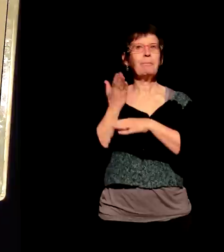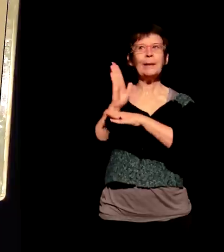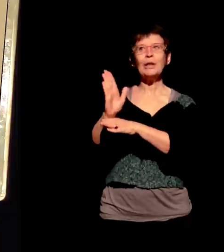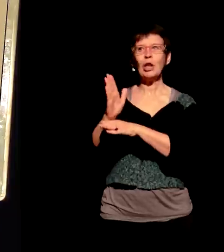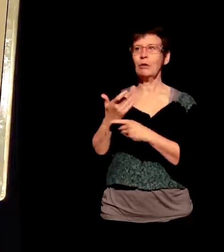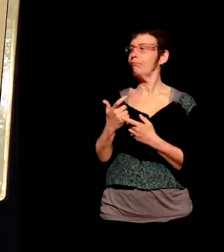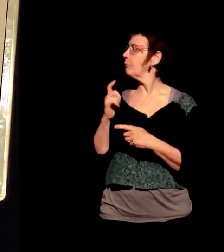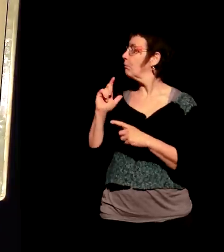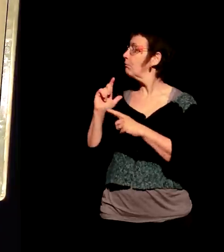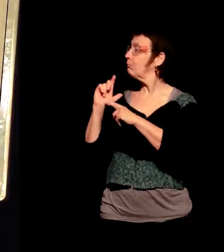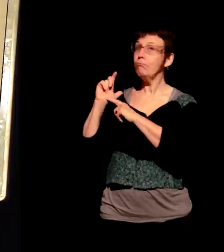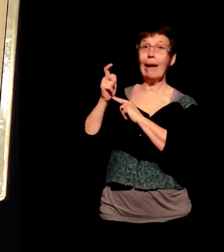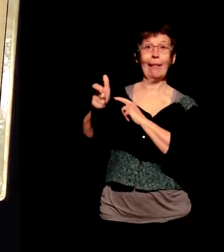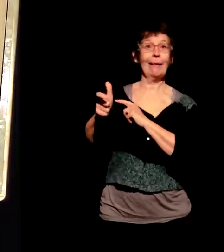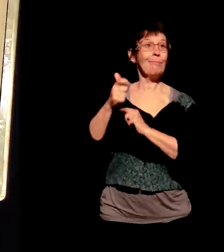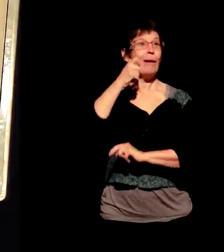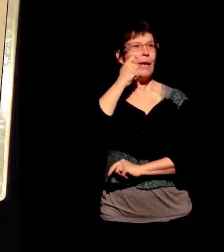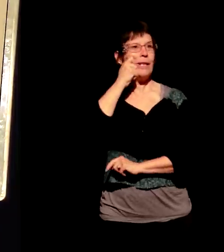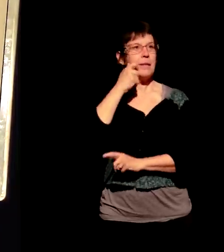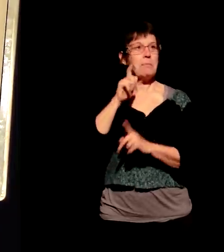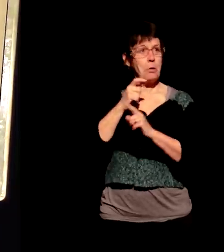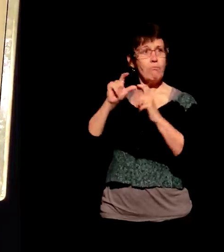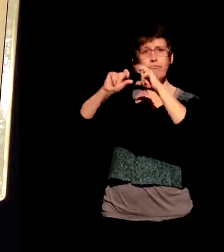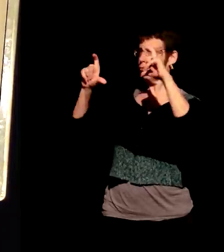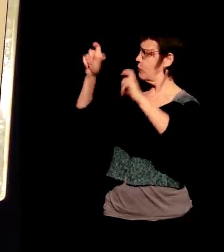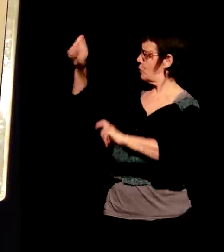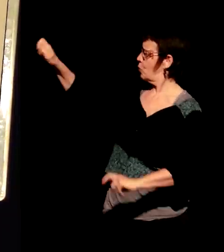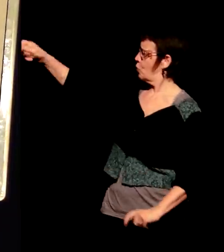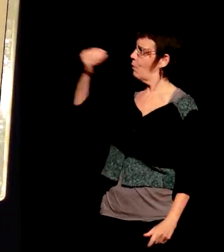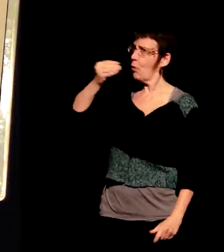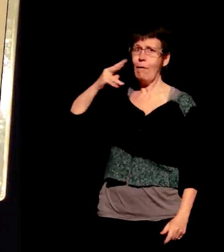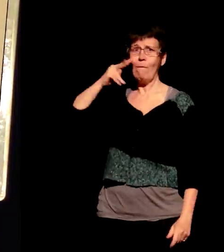Vous me dites si c'est pas lisible, j'essaye d'écrire gros. Ça va?